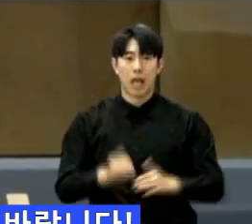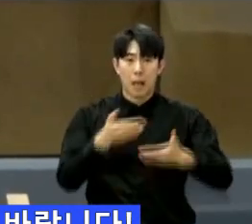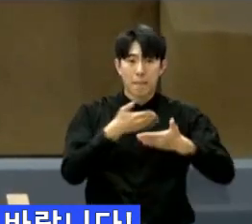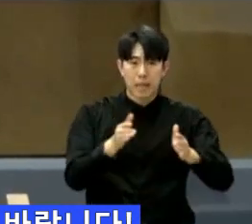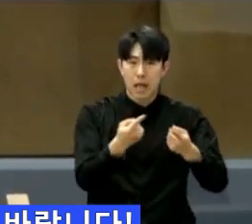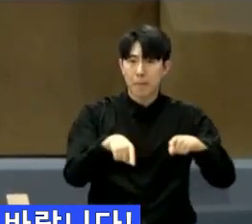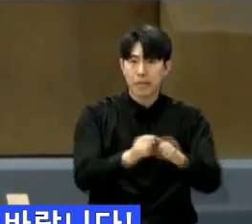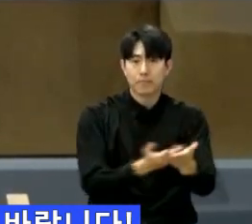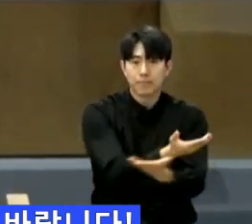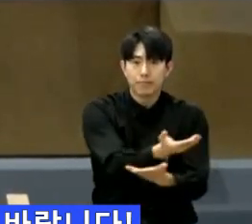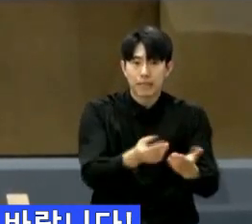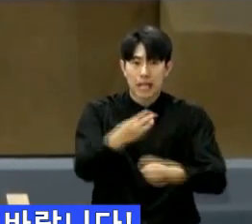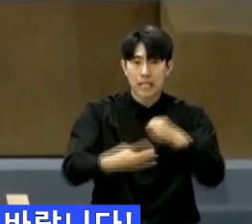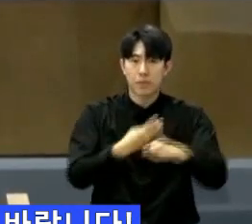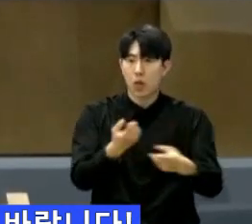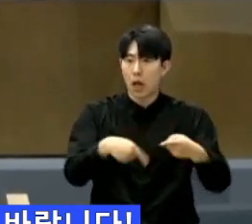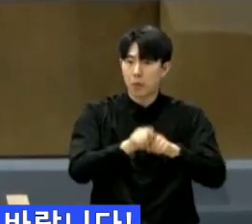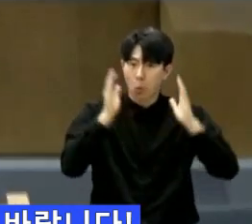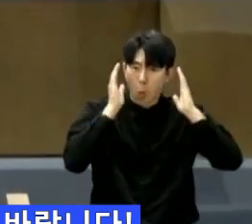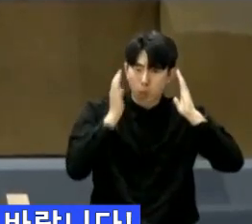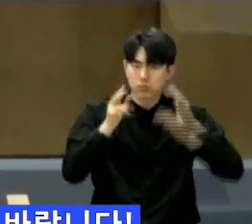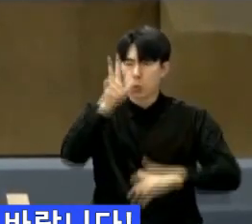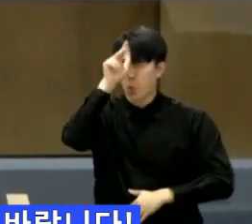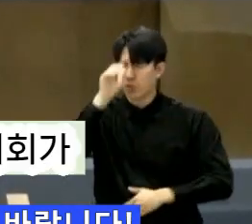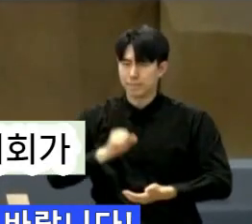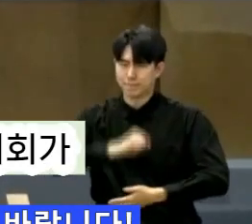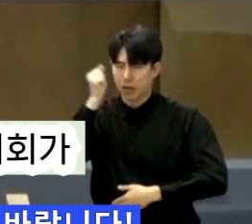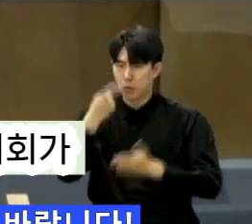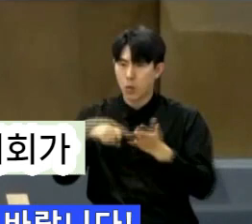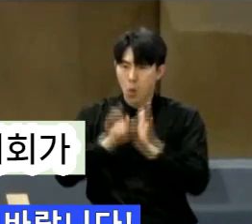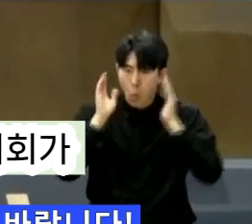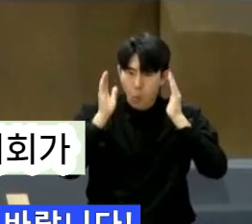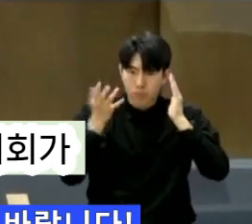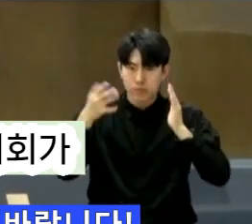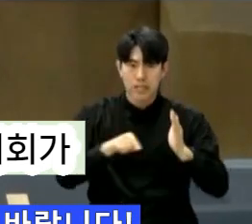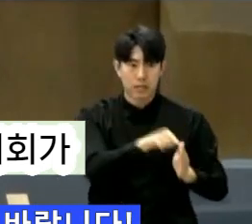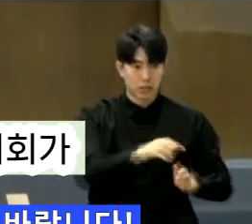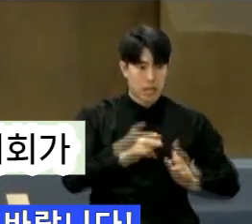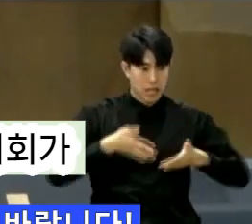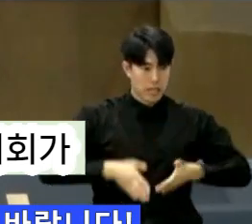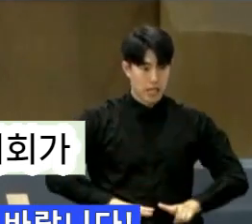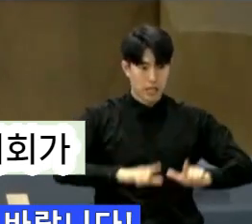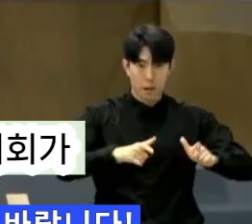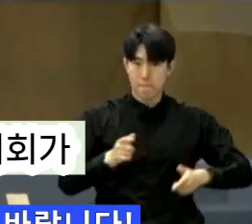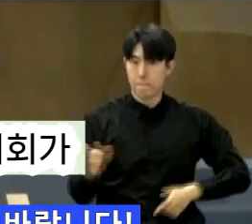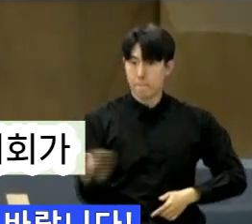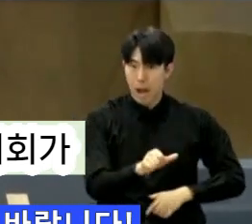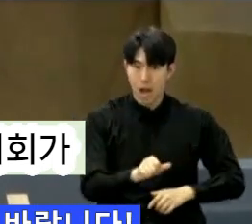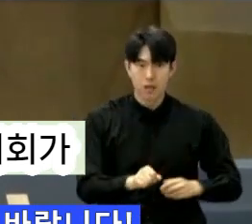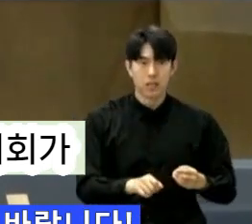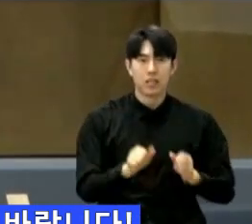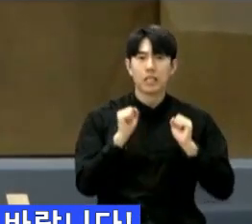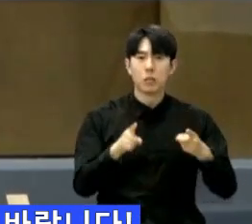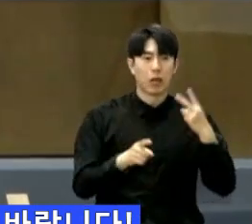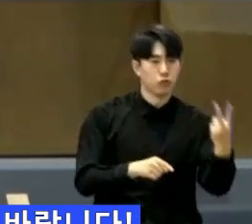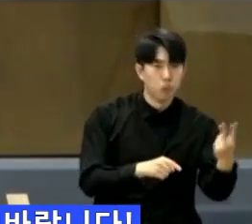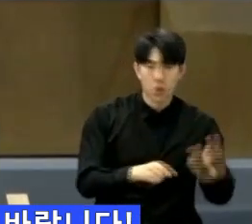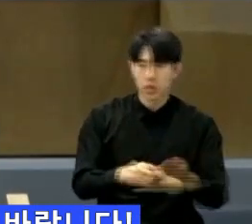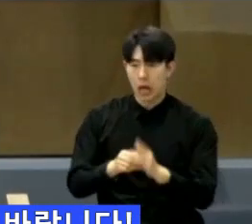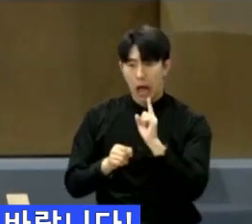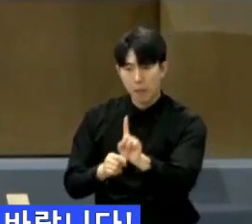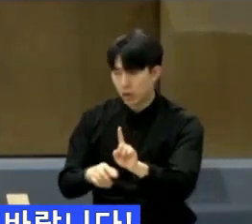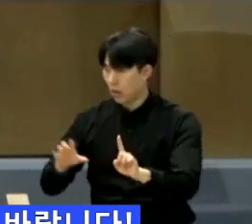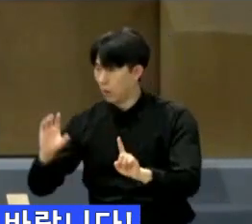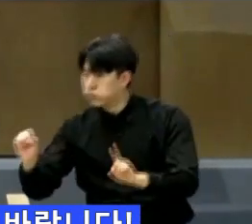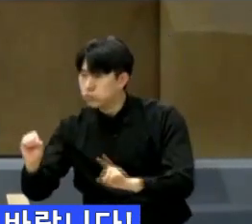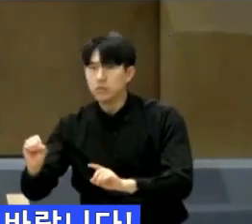같은 교육과정에서 오로지 순경 공채시험을 위해서 공부했는데 왜 누구에게는 두 번의 기회가, 누구에게는 한 번의 기회가, 또 누구에게는 단